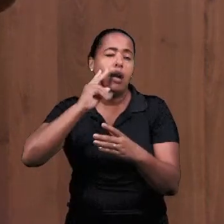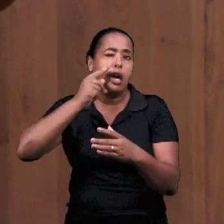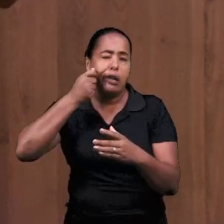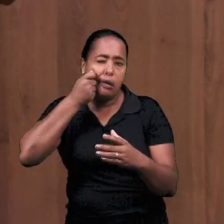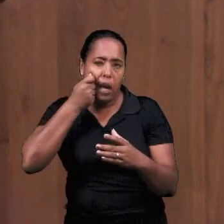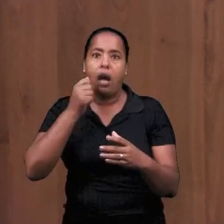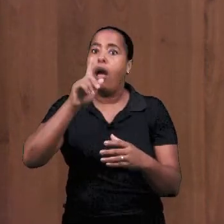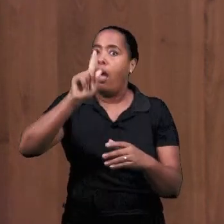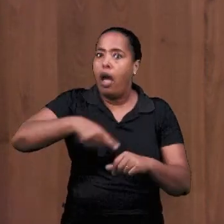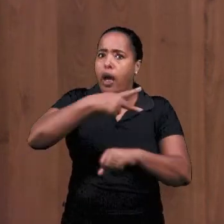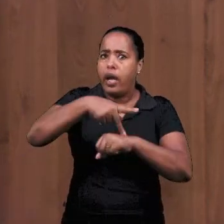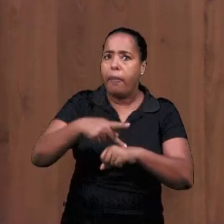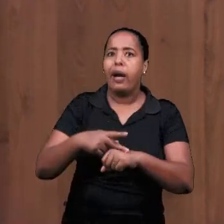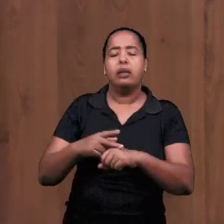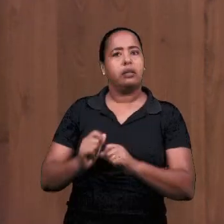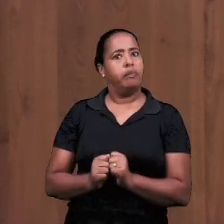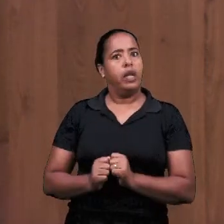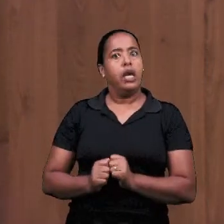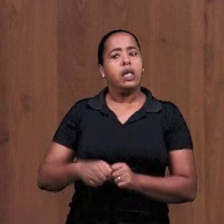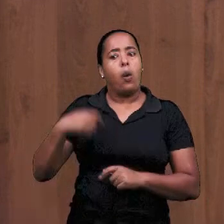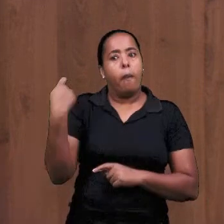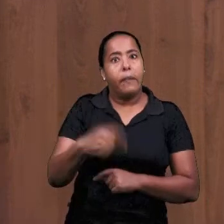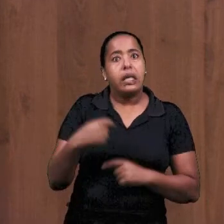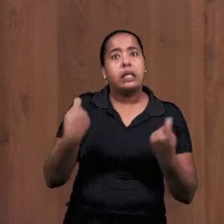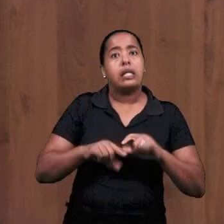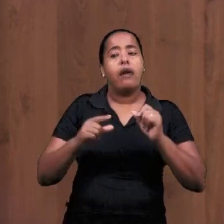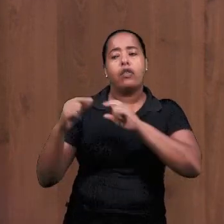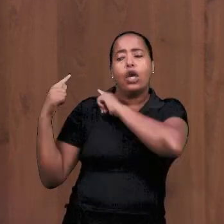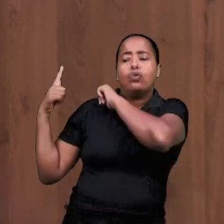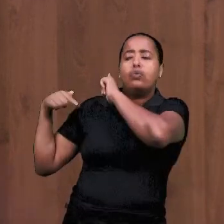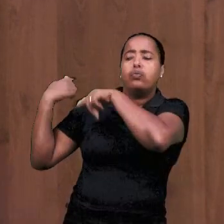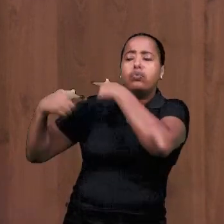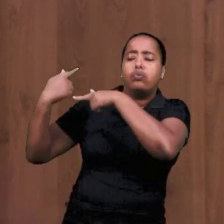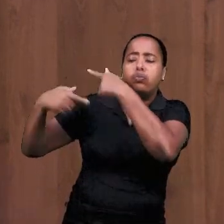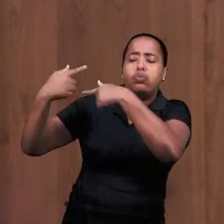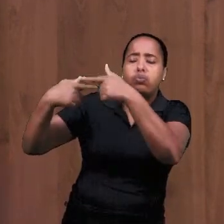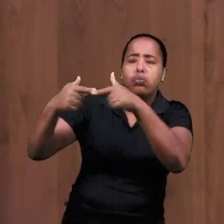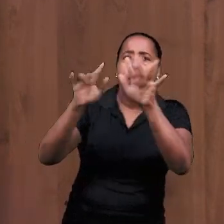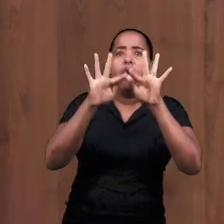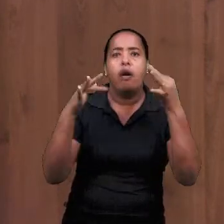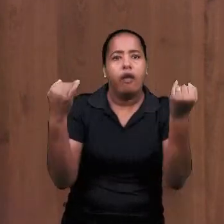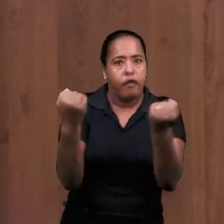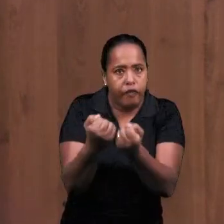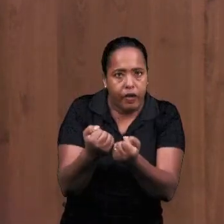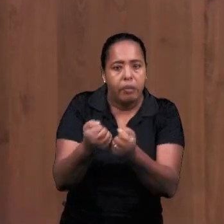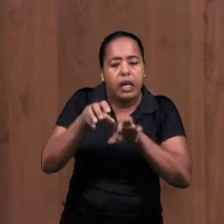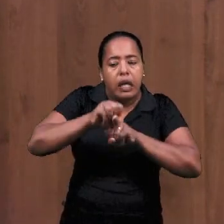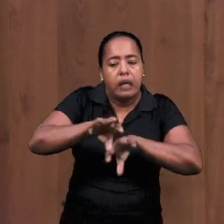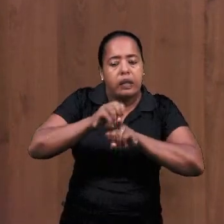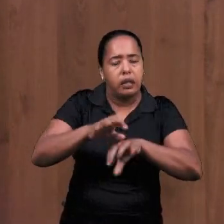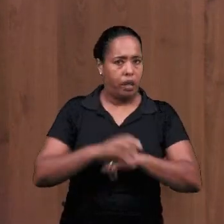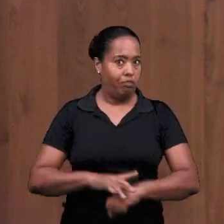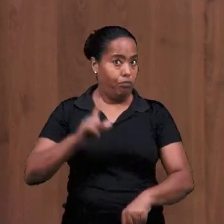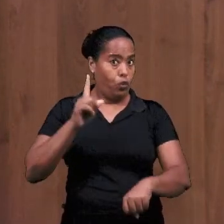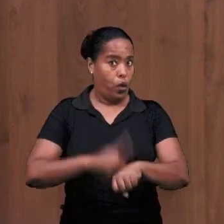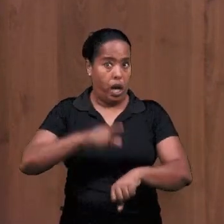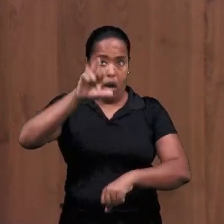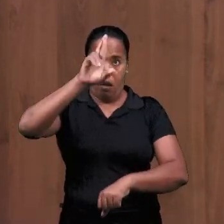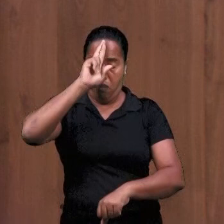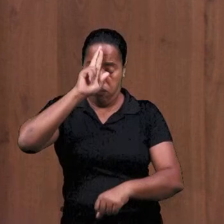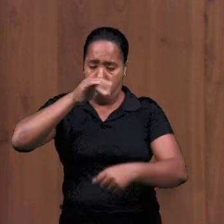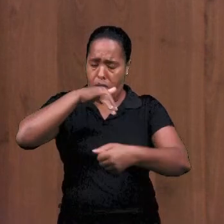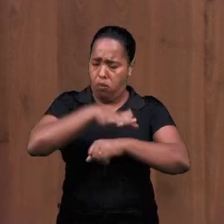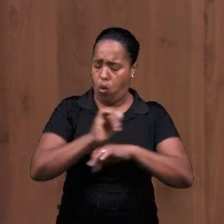les vins et les herbes amères. Ça, c'était la Pâque du Seigneur, et cela devait être transmis de génération en génération, de père aux